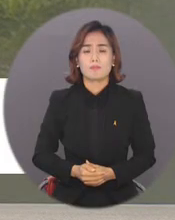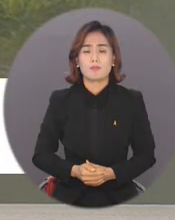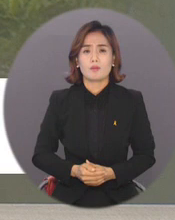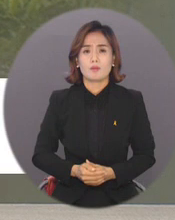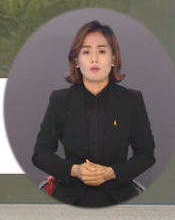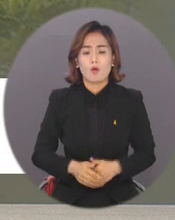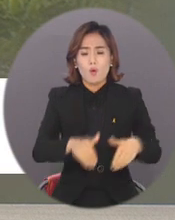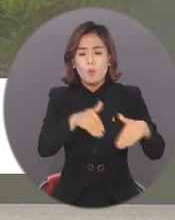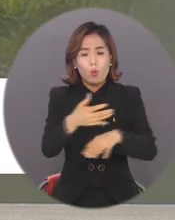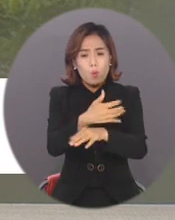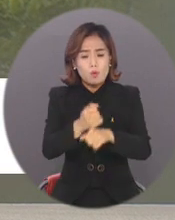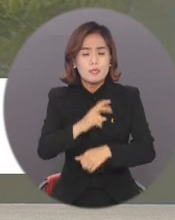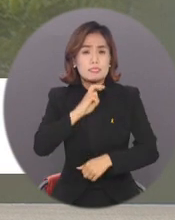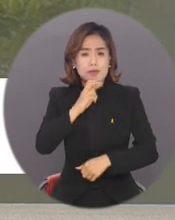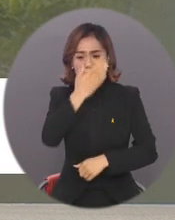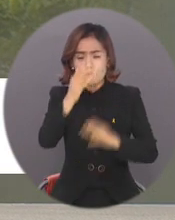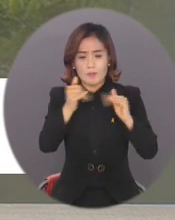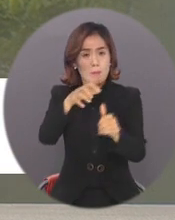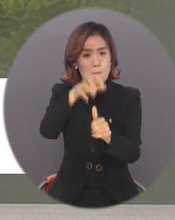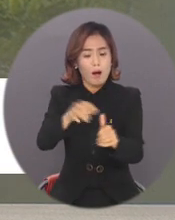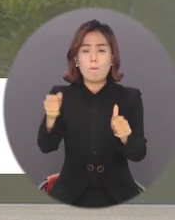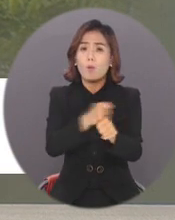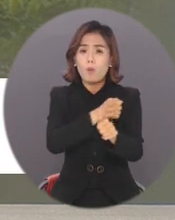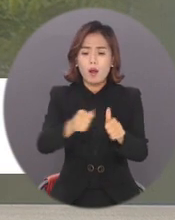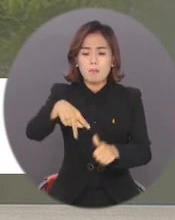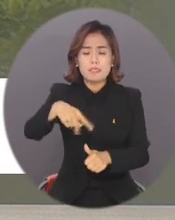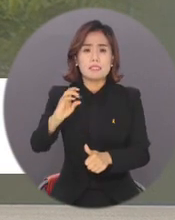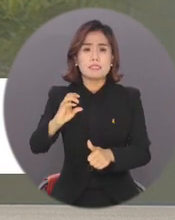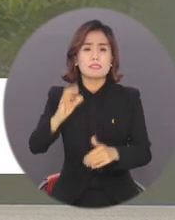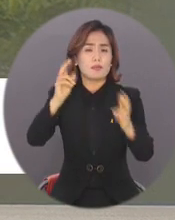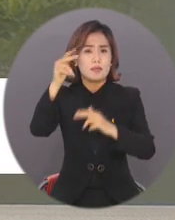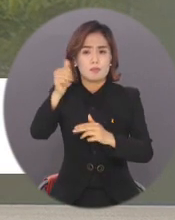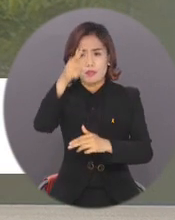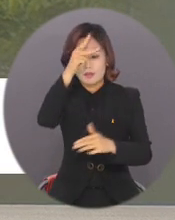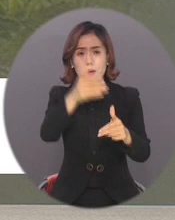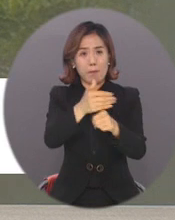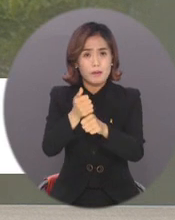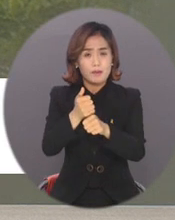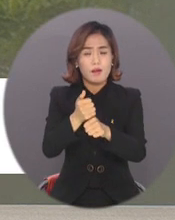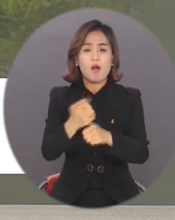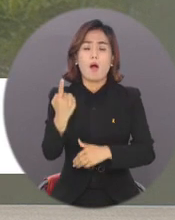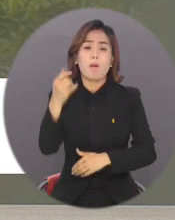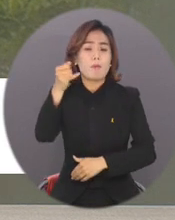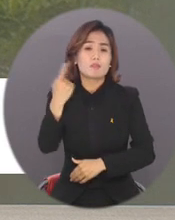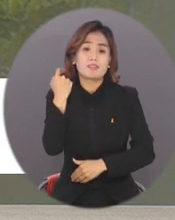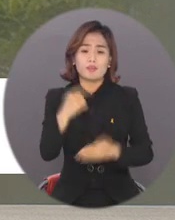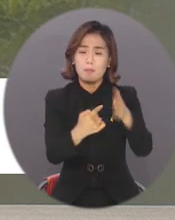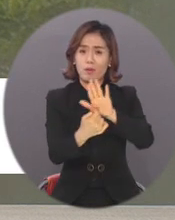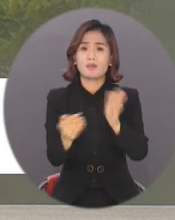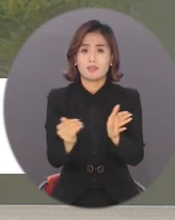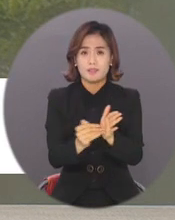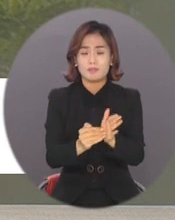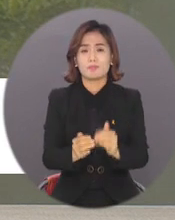노예 계약을 맺어 20대 청년들을 감금하고 폭행한 PC방 업주가 경찰에 검거됐다는 소식 며칠 전